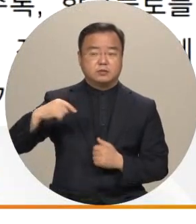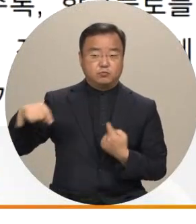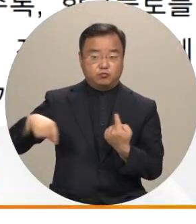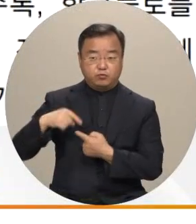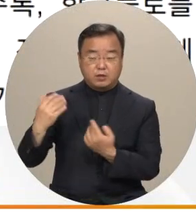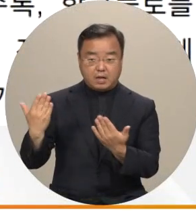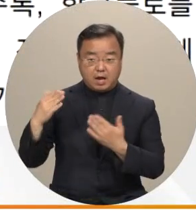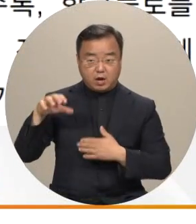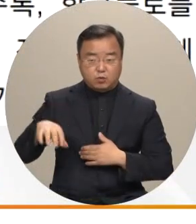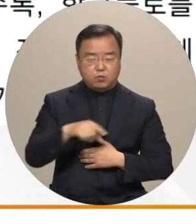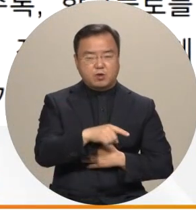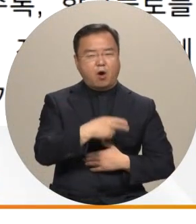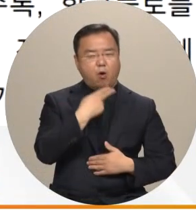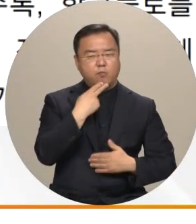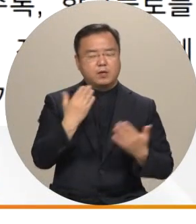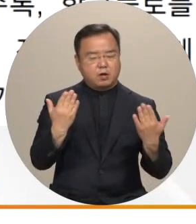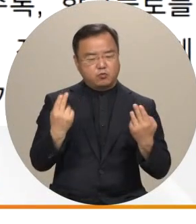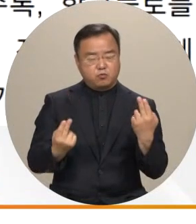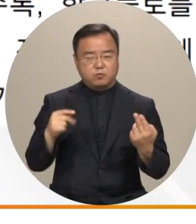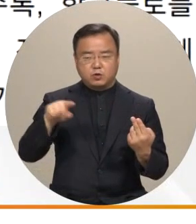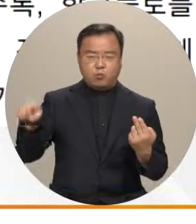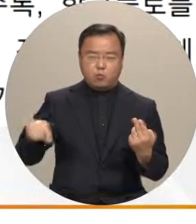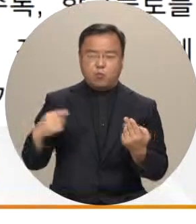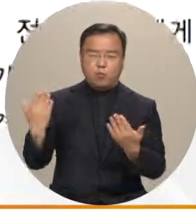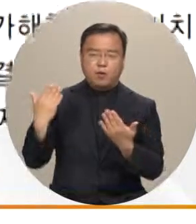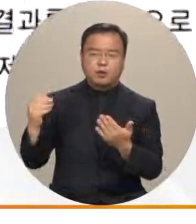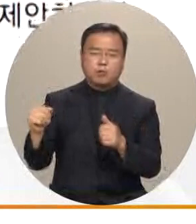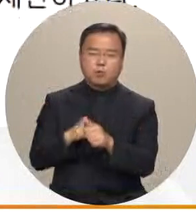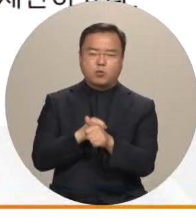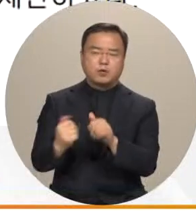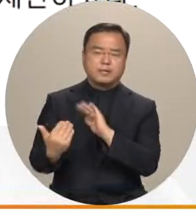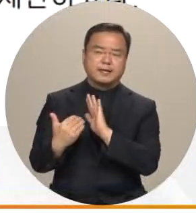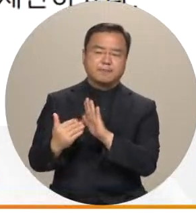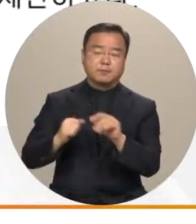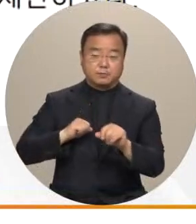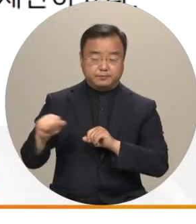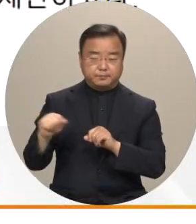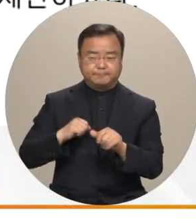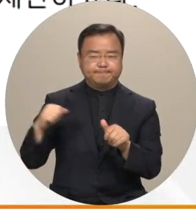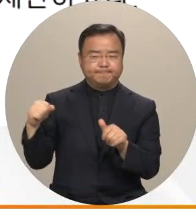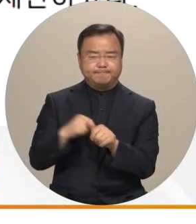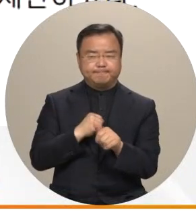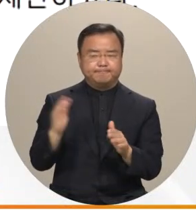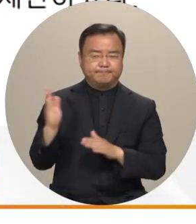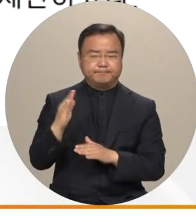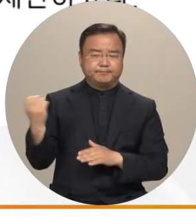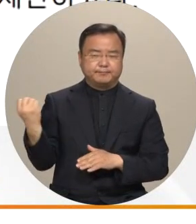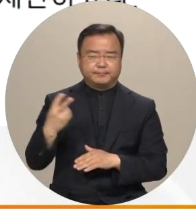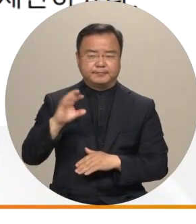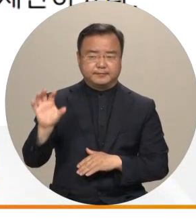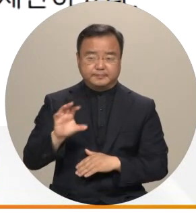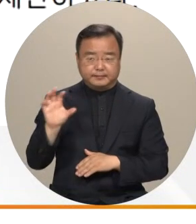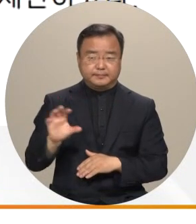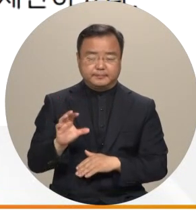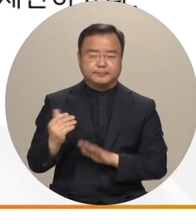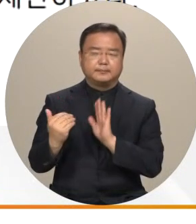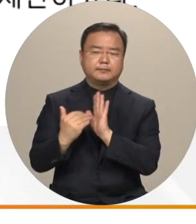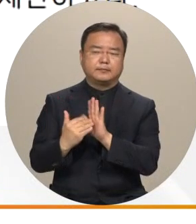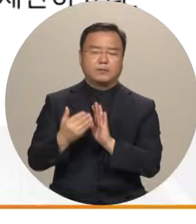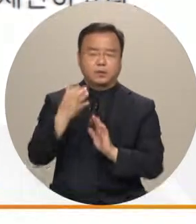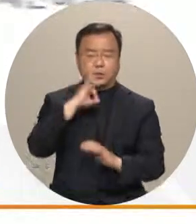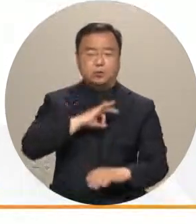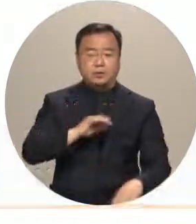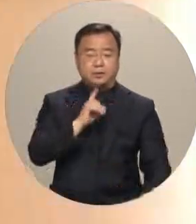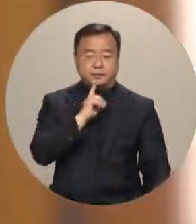학교보다 학교폭력 예방교육을 더 활발하게 실시하고 특히 가해 학생의 가해 재발을 막는 데 효과가 있다는 연구 결과도